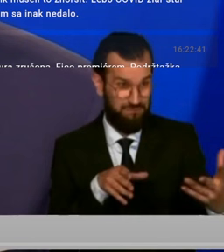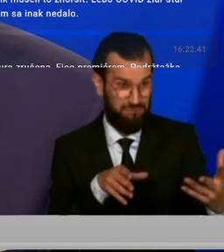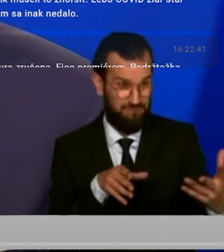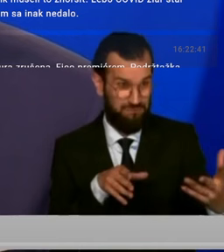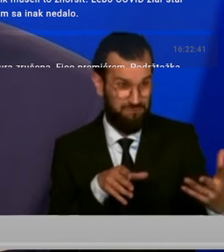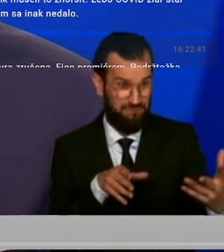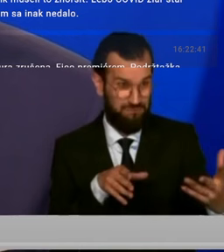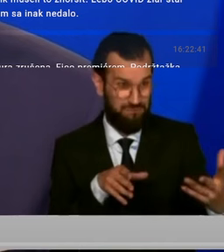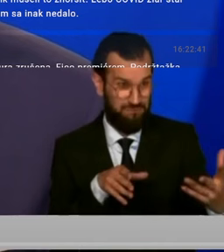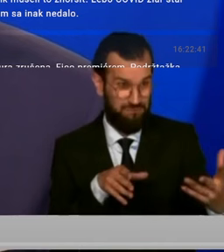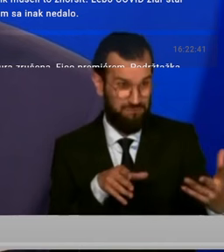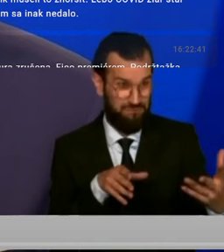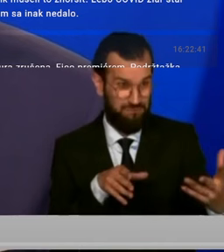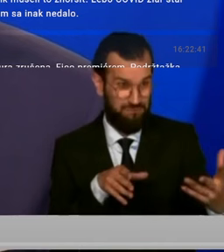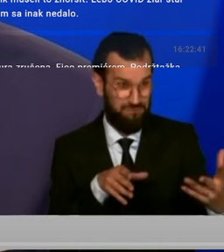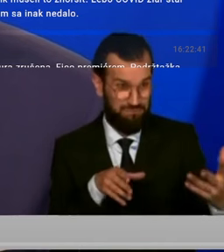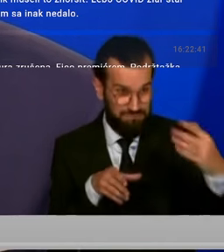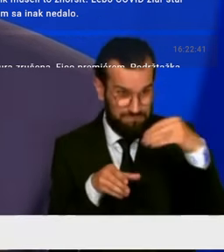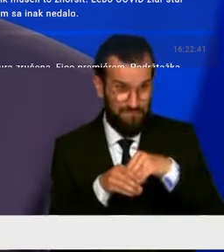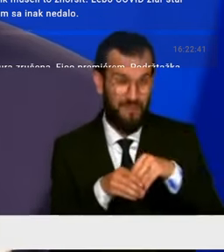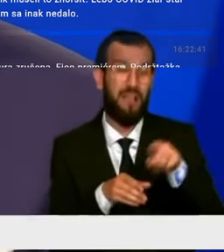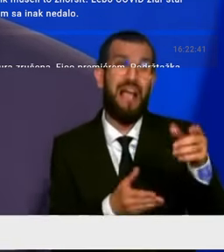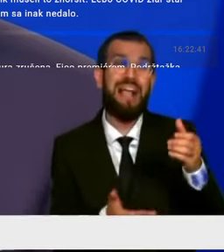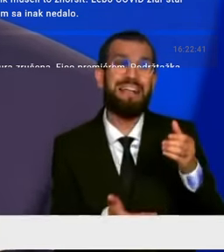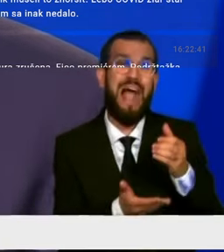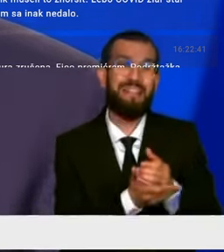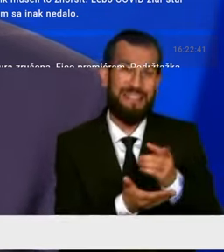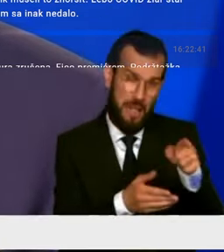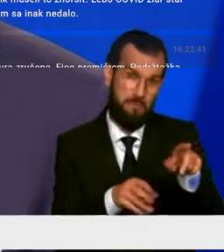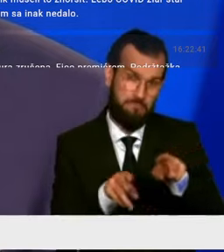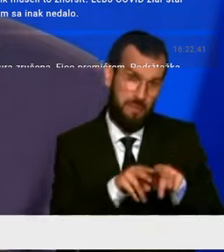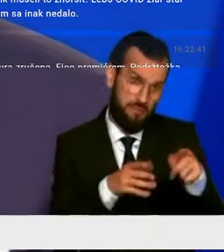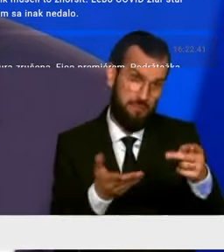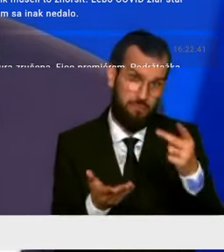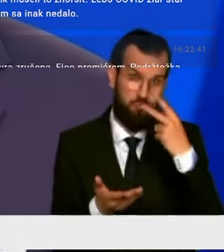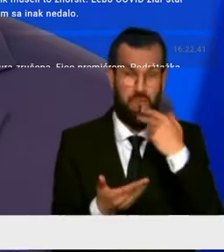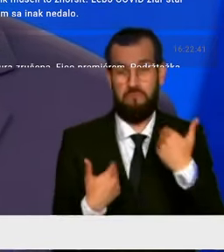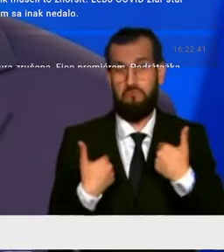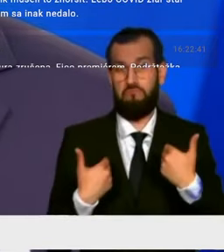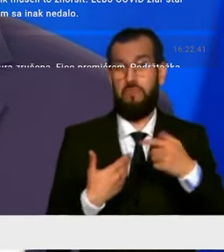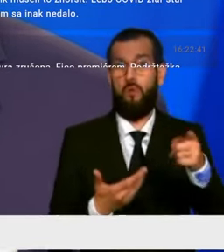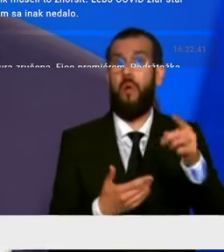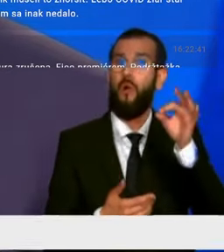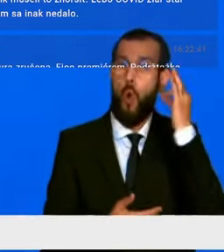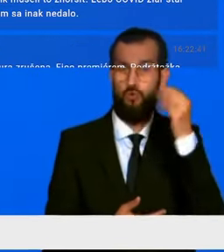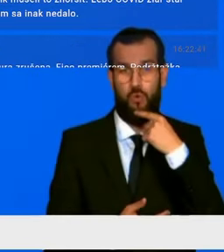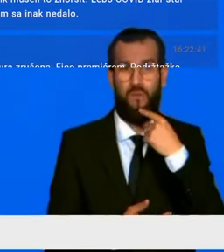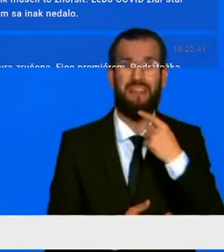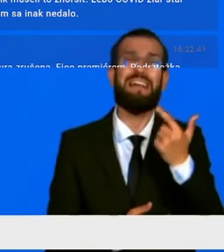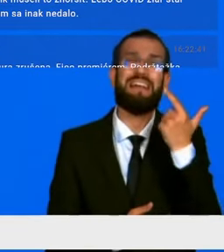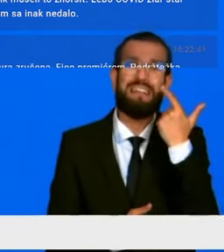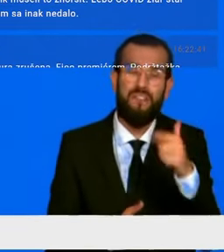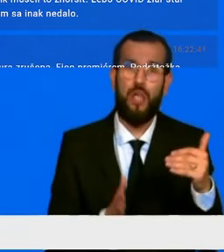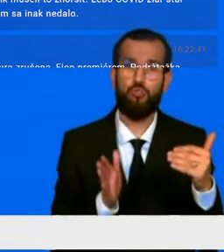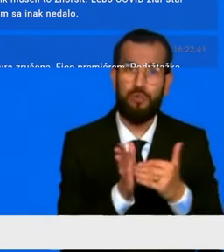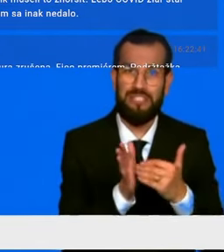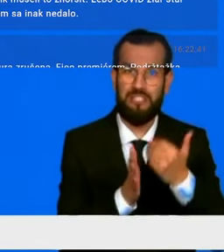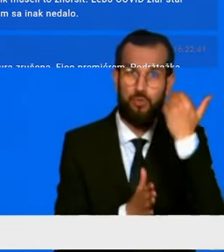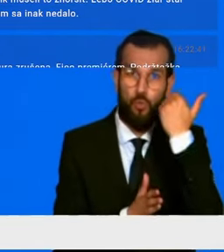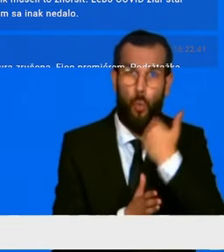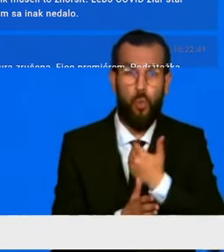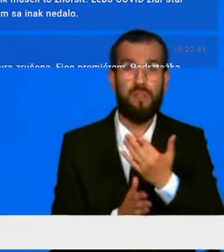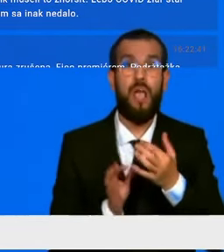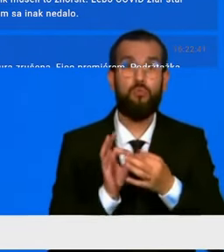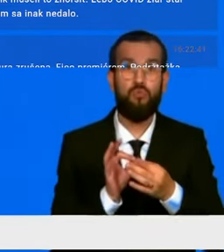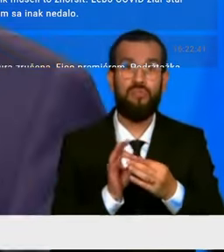maďarom chápu na prezident lebo teda už sa pomaly tituluje tu Ako prezident 200 000 ľudí nám sa prepadlo za